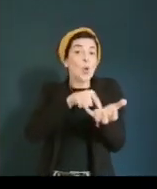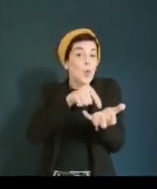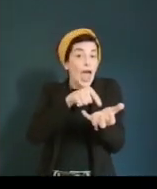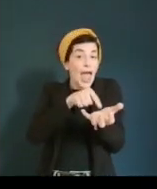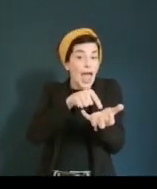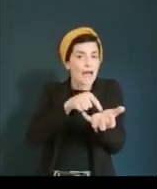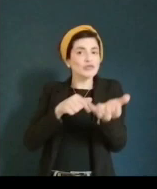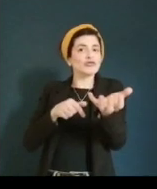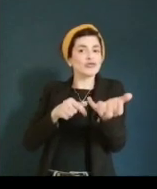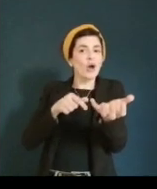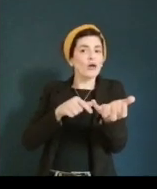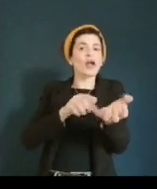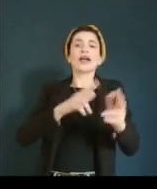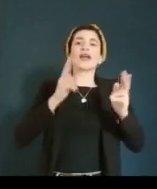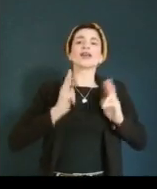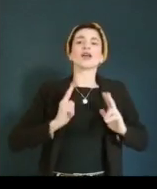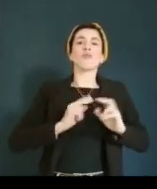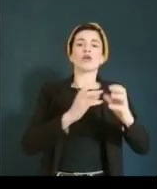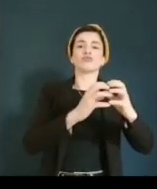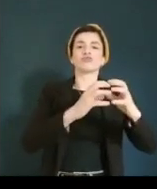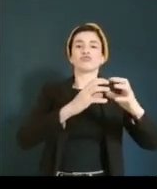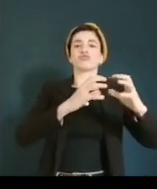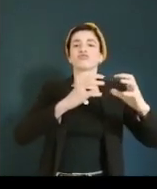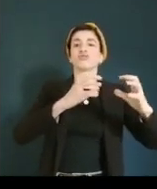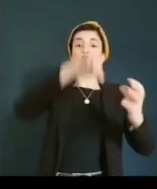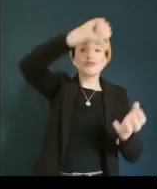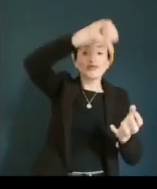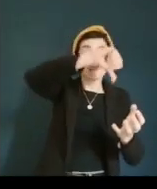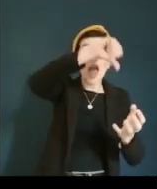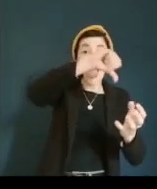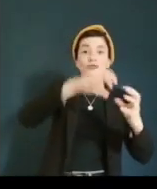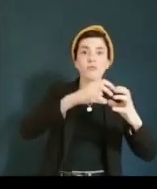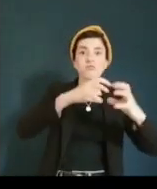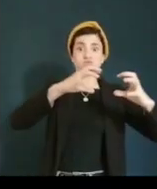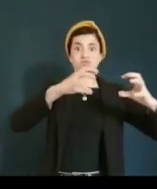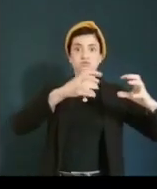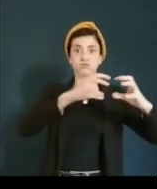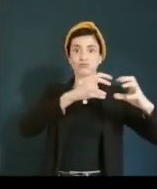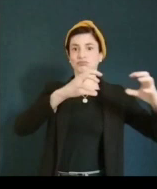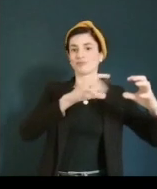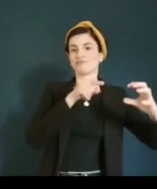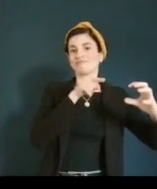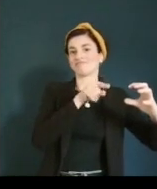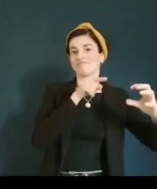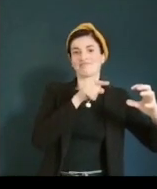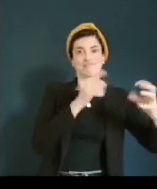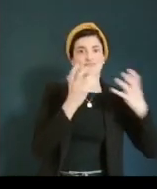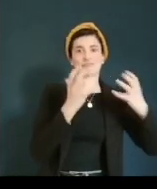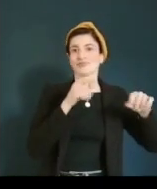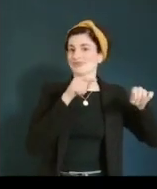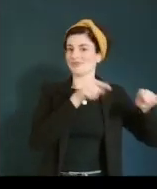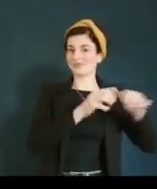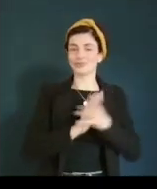modo. Alla fine ci sarà questo centro esploso e sarà la fine del mondo. Ora passiamo a